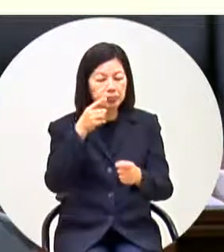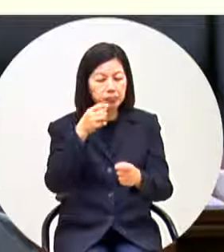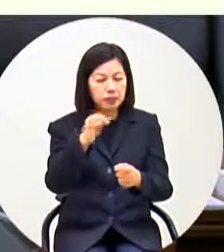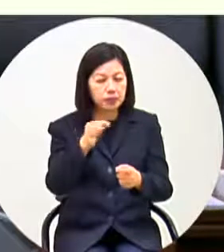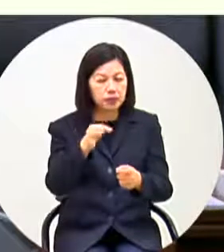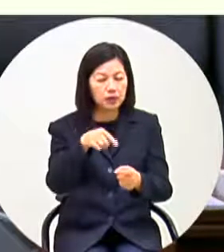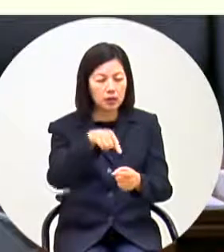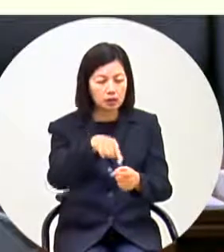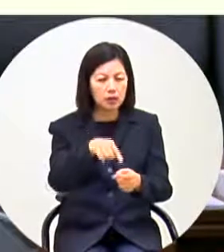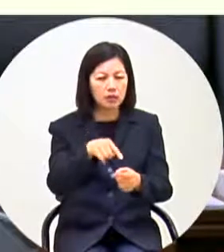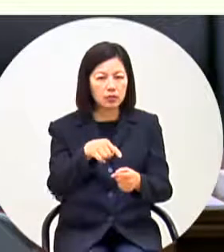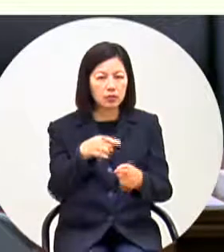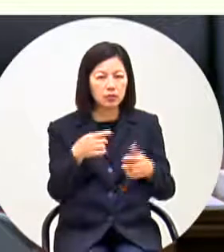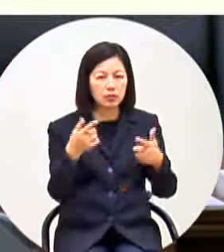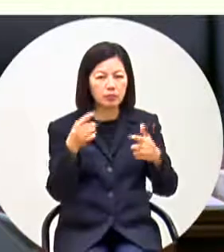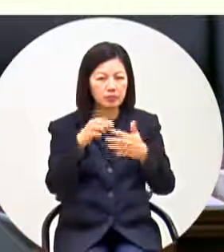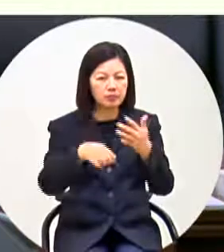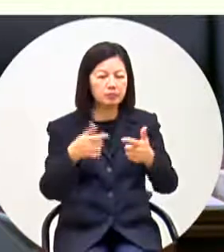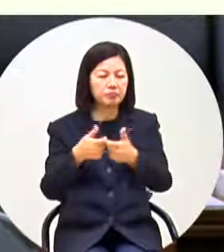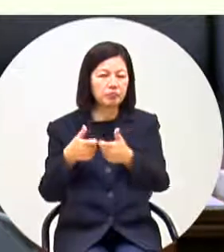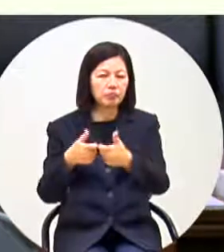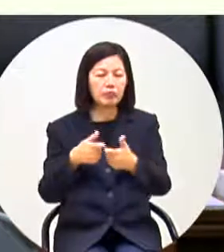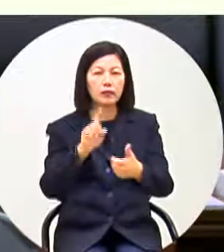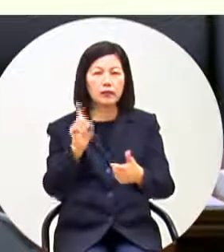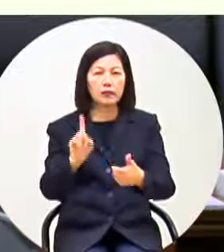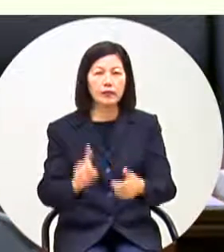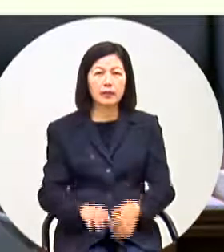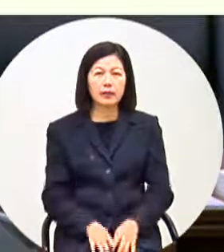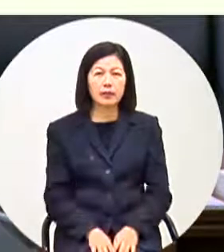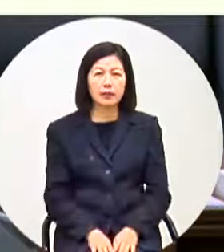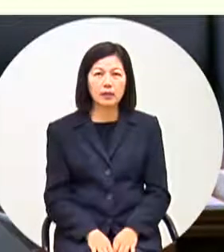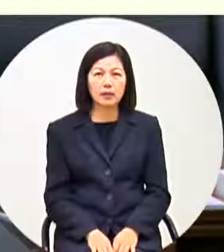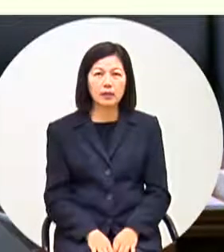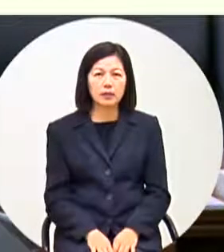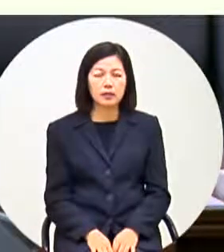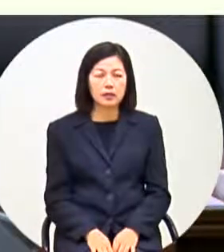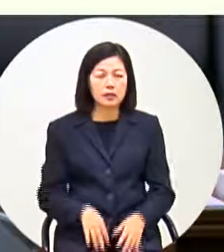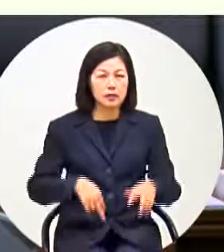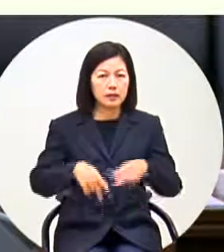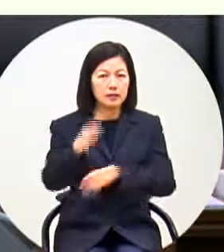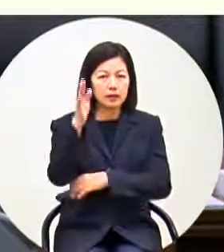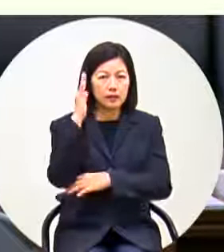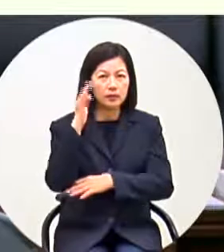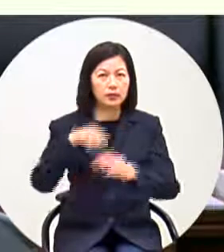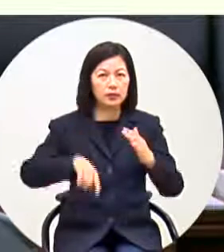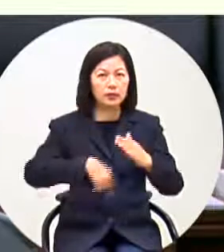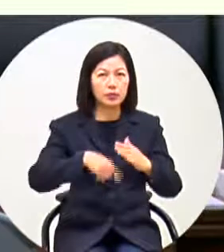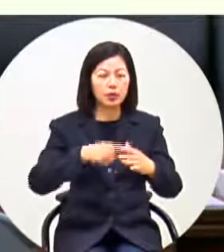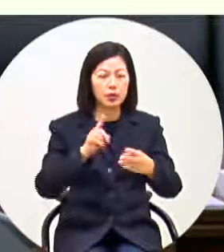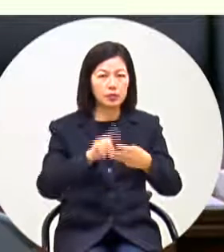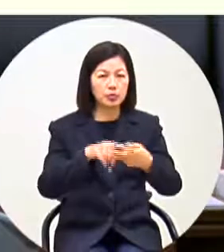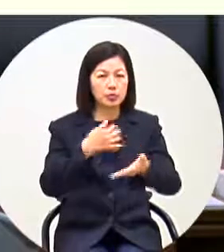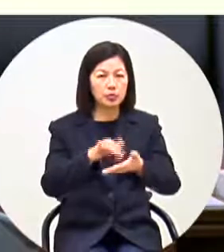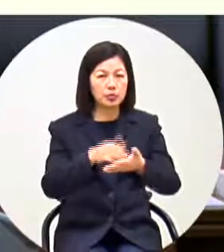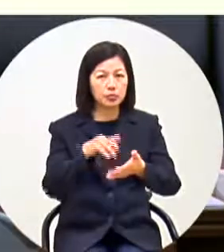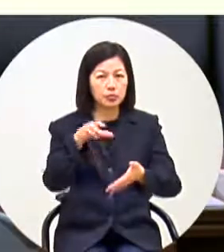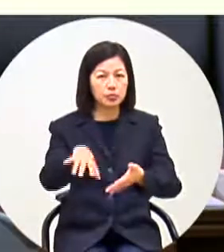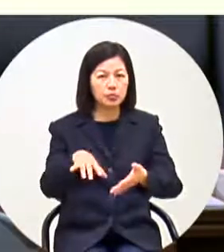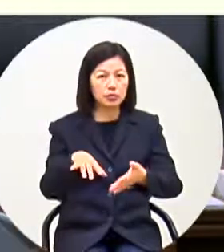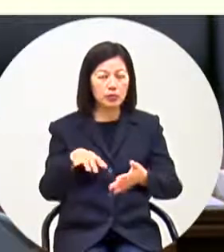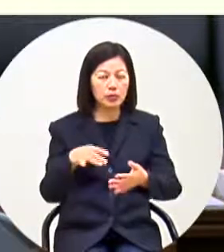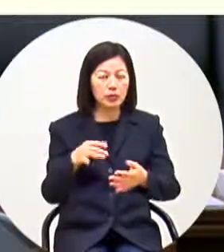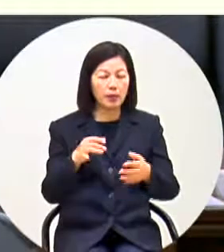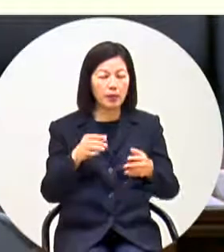这是我们行政院主计总处哦，近8年的薪资中位数跟平均数